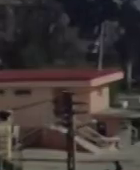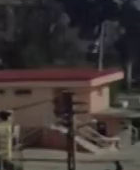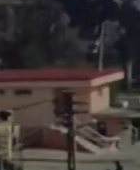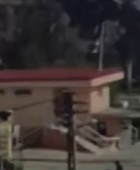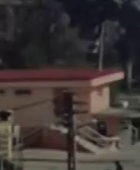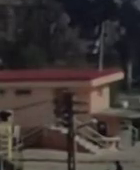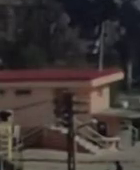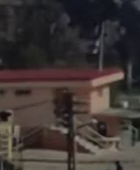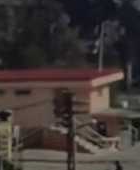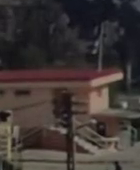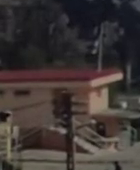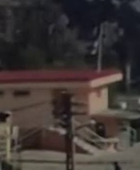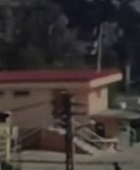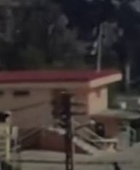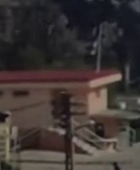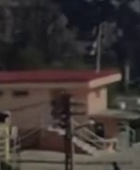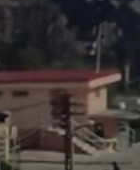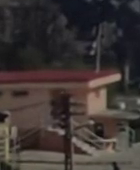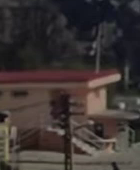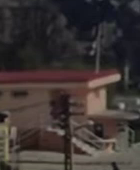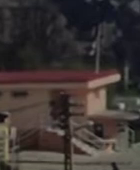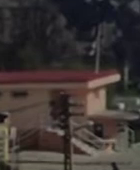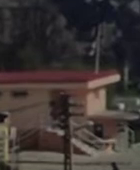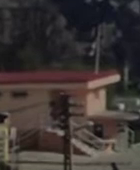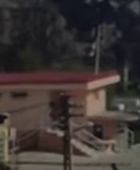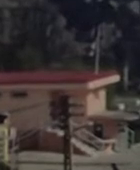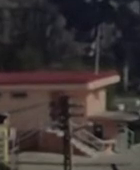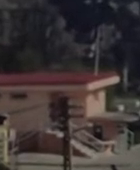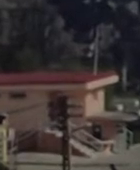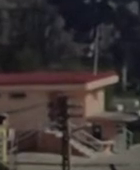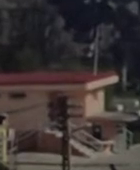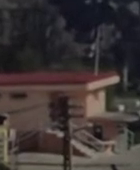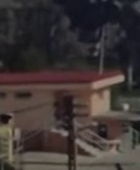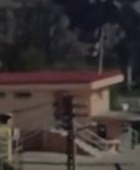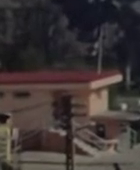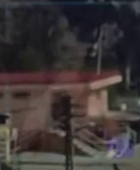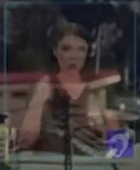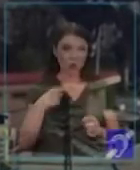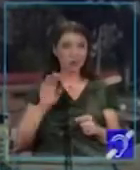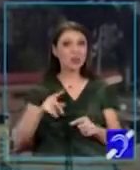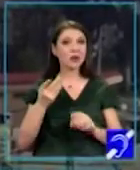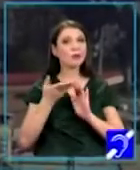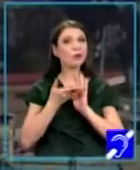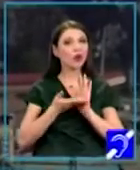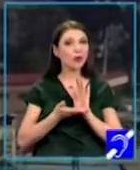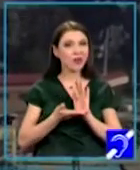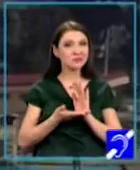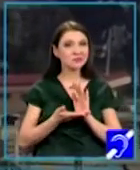Iată că anul acesta Coral Armonia la secțiunea de muzică religioasă are în program